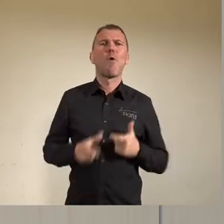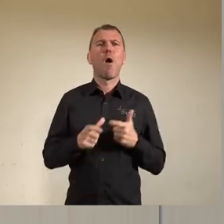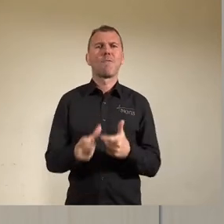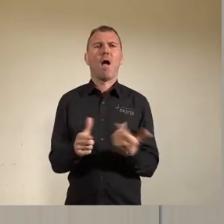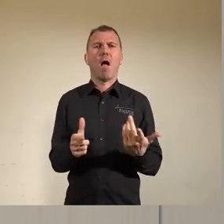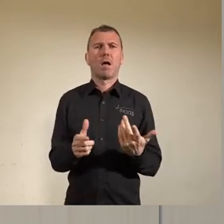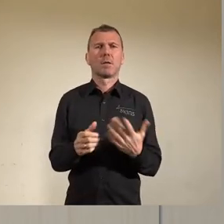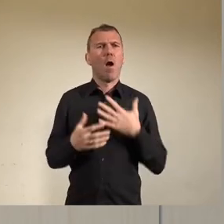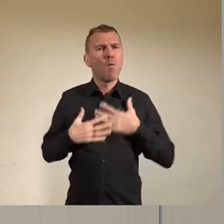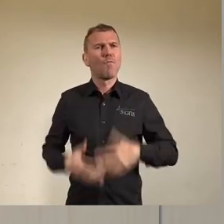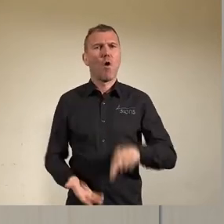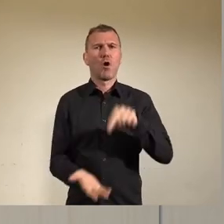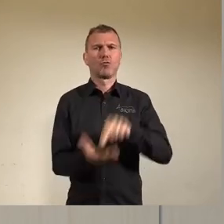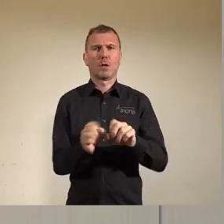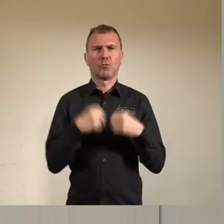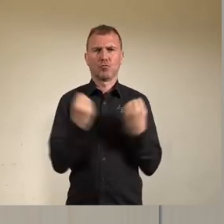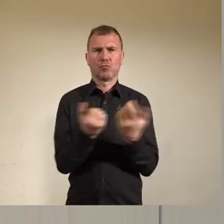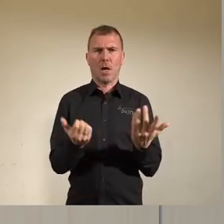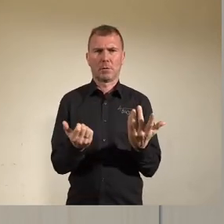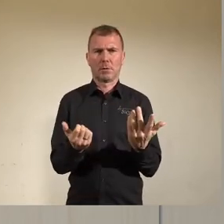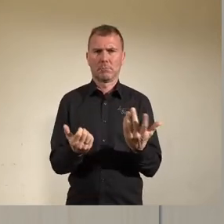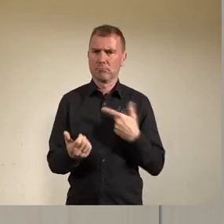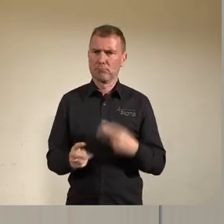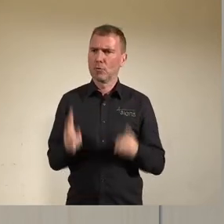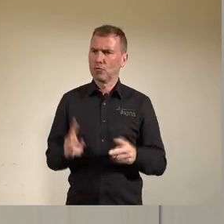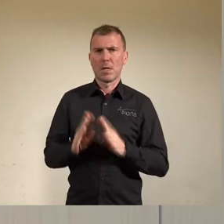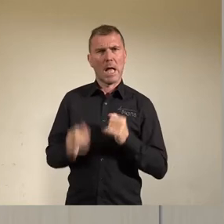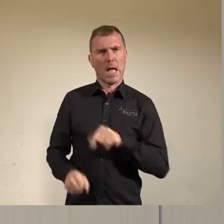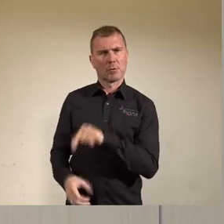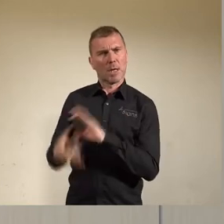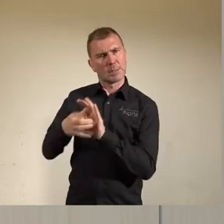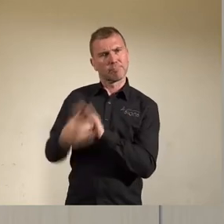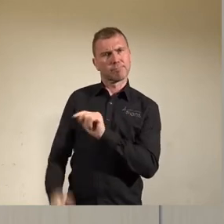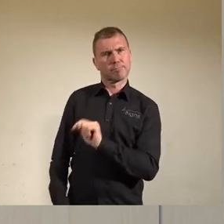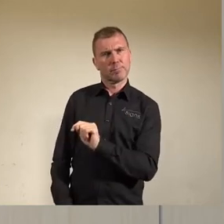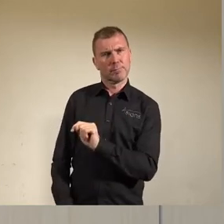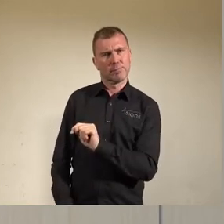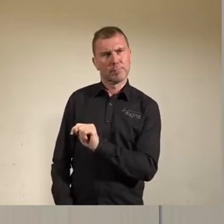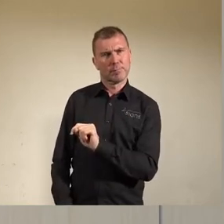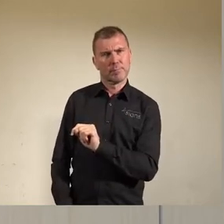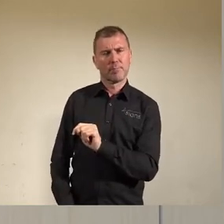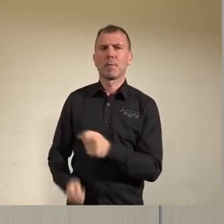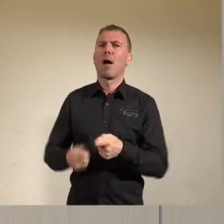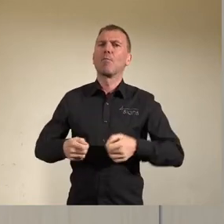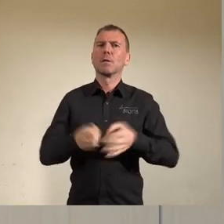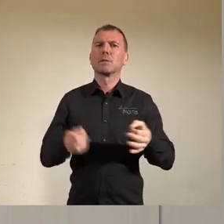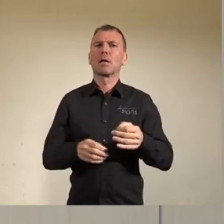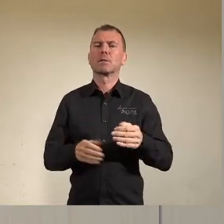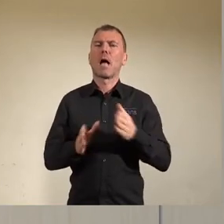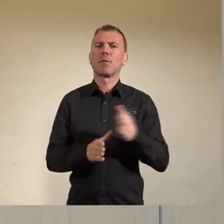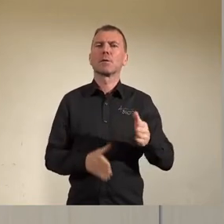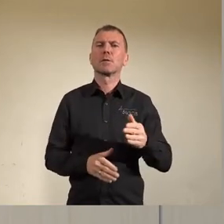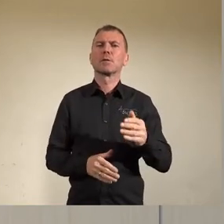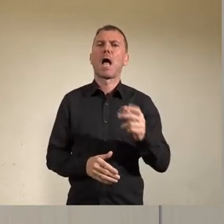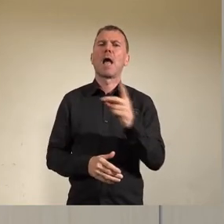Ja, auch hier ganz konkret mit unserem städtischen Haushalt. Mit den Worten der Bundestagsabgeordneten Daniela Kolbe